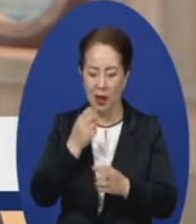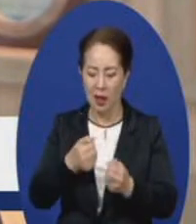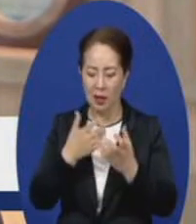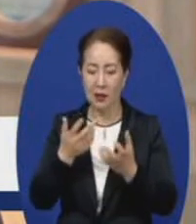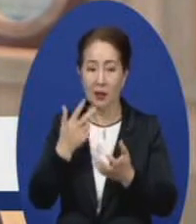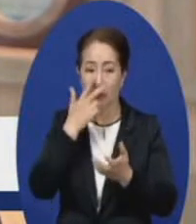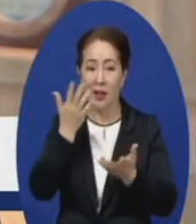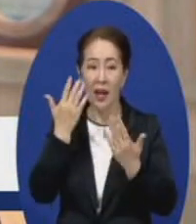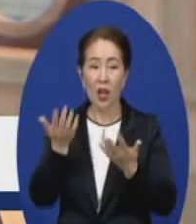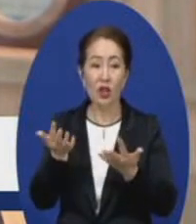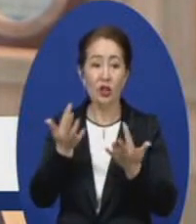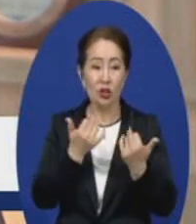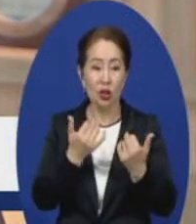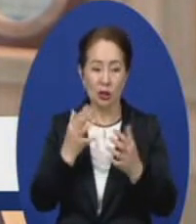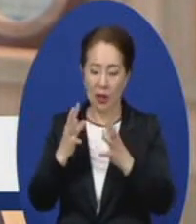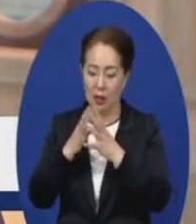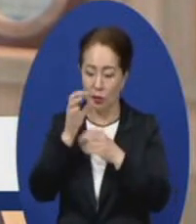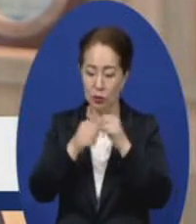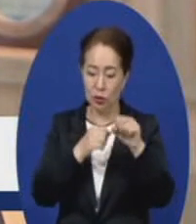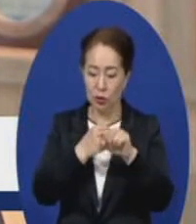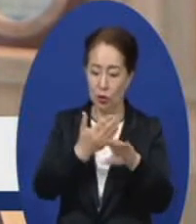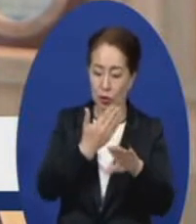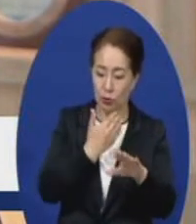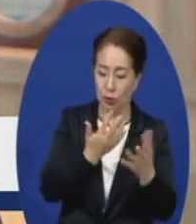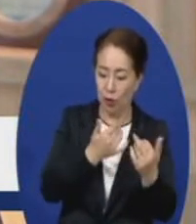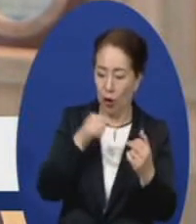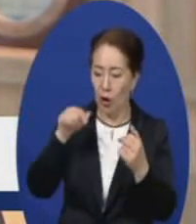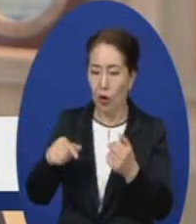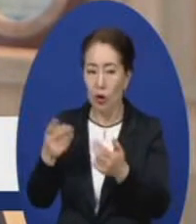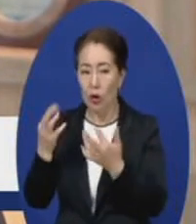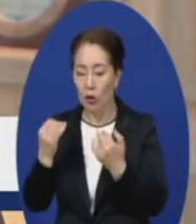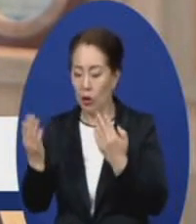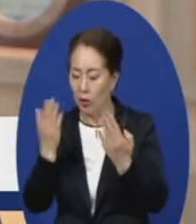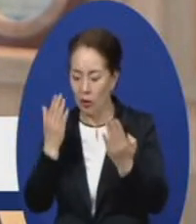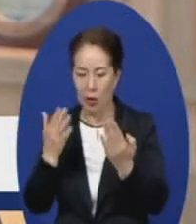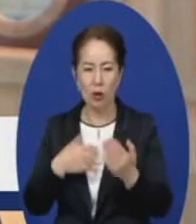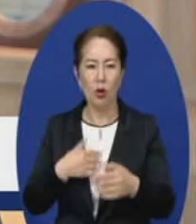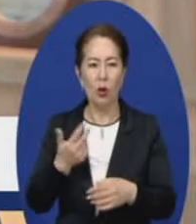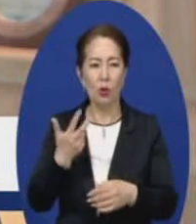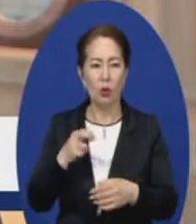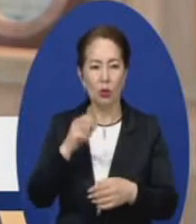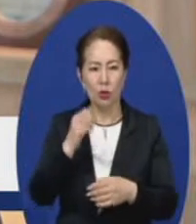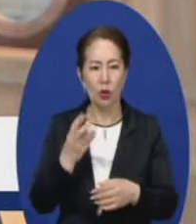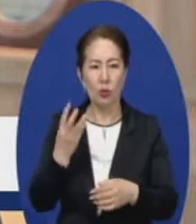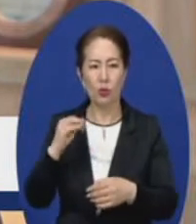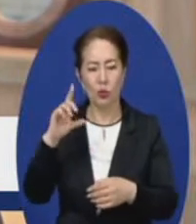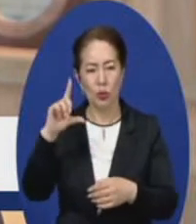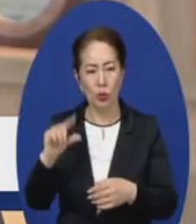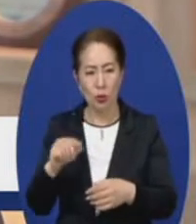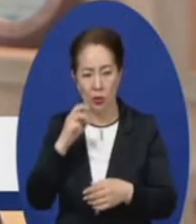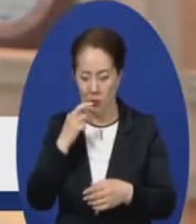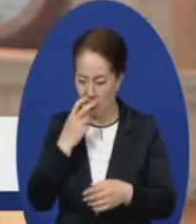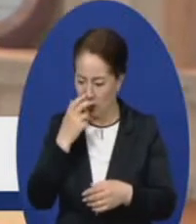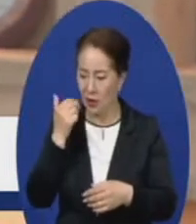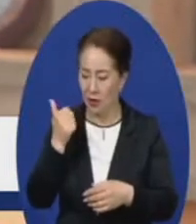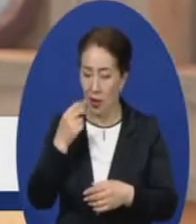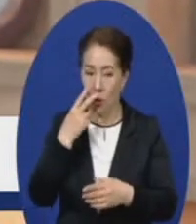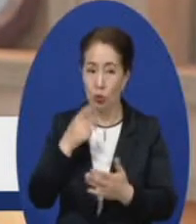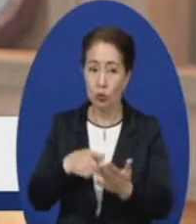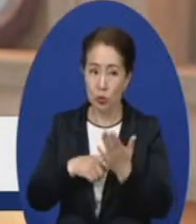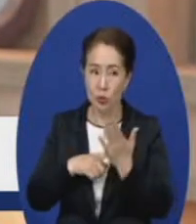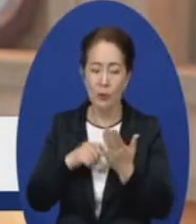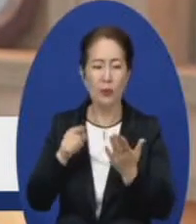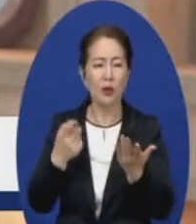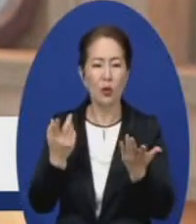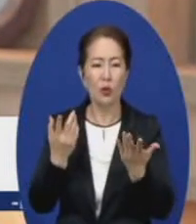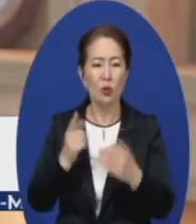явуулсан. За, яг одоогоос 10 жилийн өмнөх тооноос даруй одоо 30-40% буурсан юм үдэ гаргасан сайн үзүүлэлт. Энийний